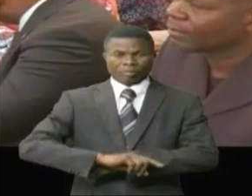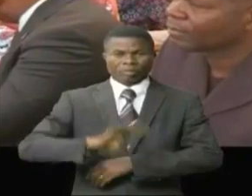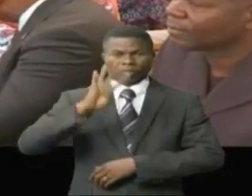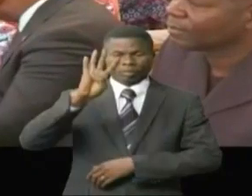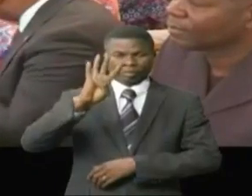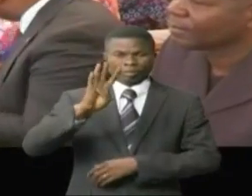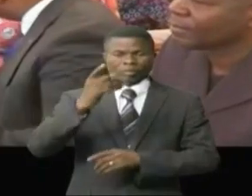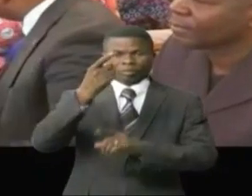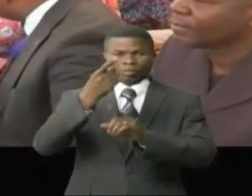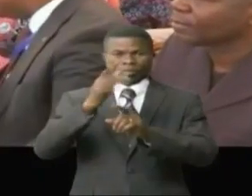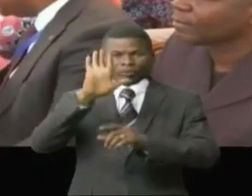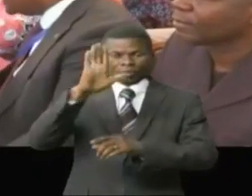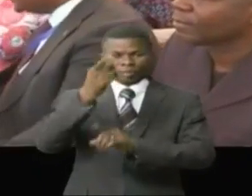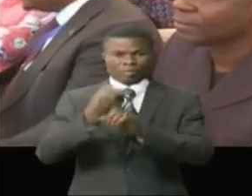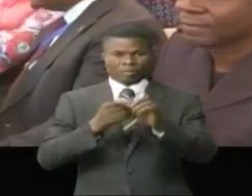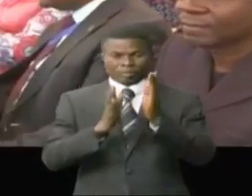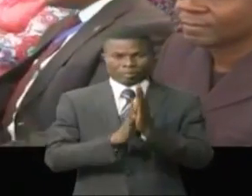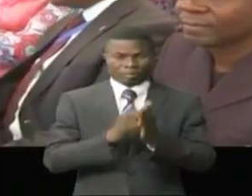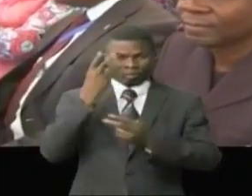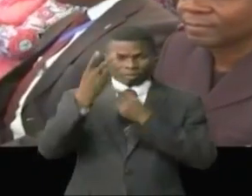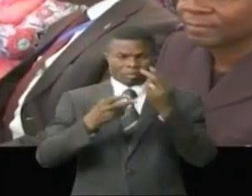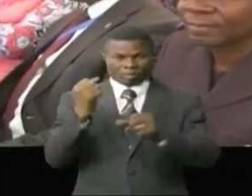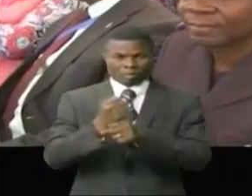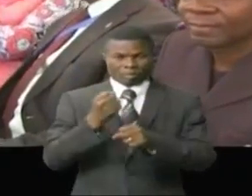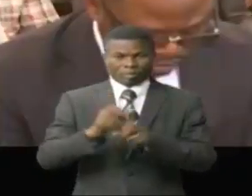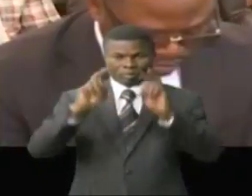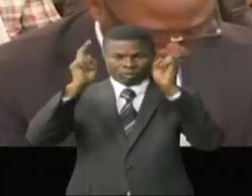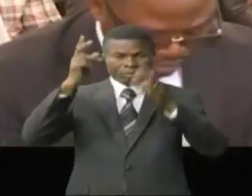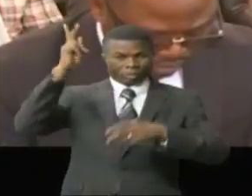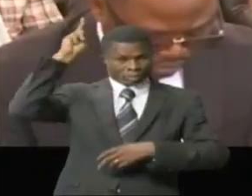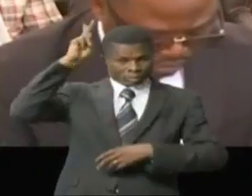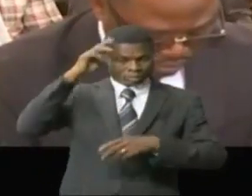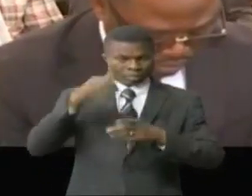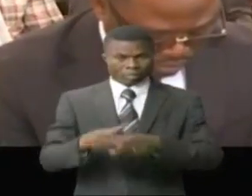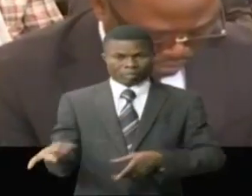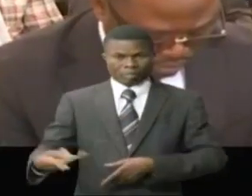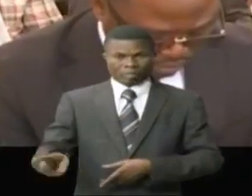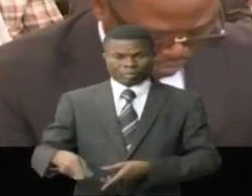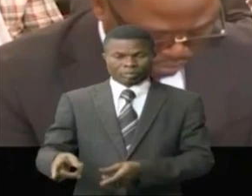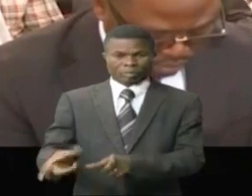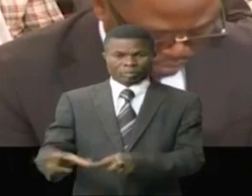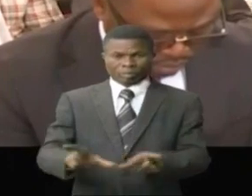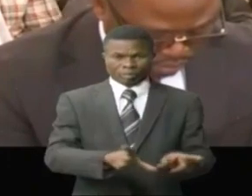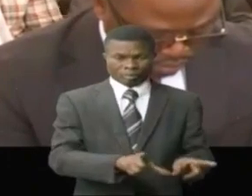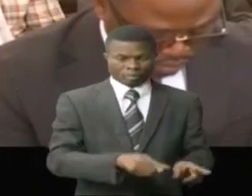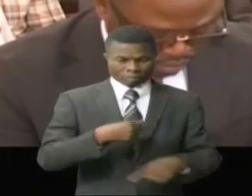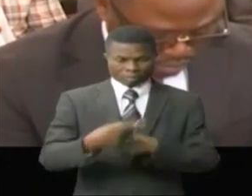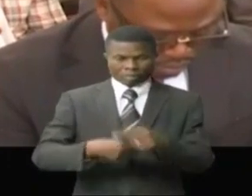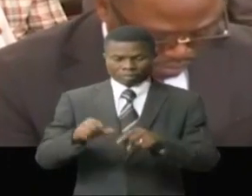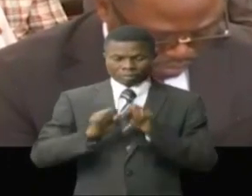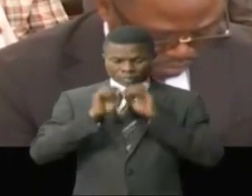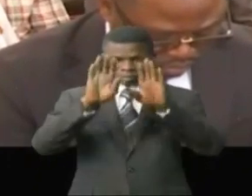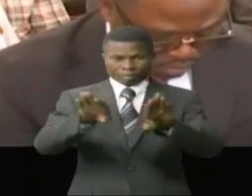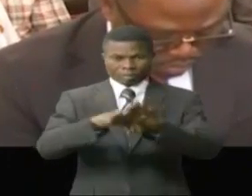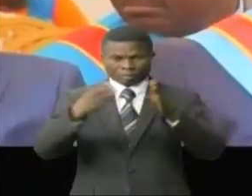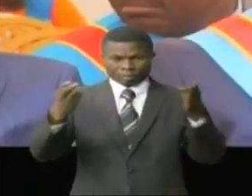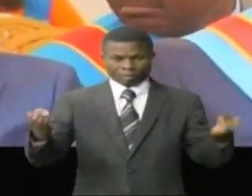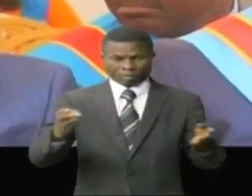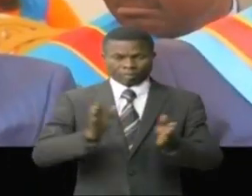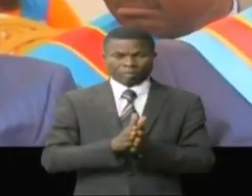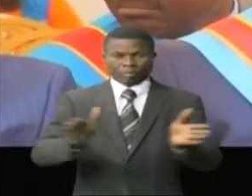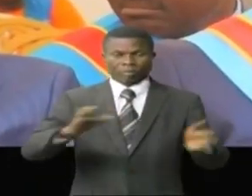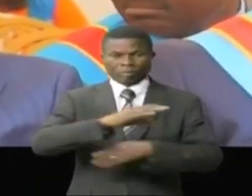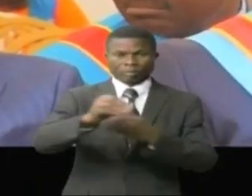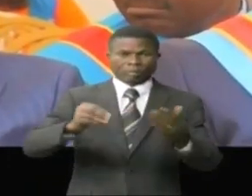5 octobre, de sa visite de travail à Kolwezi au Lualaba. Tout a commencé par l'inauguration officielle du